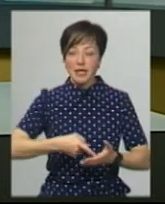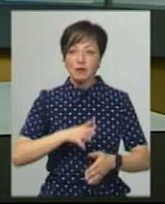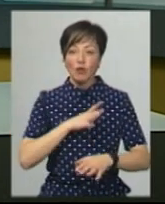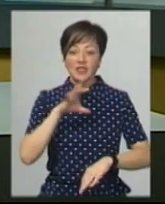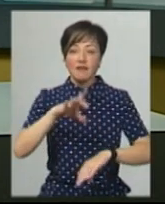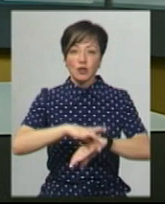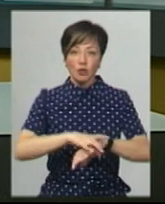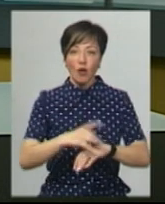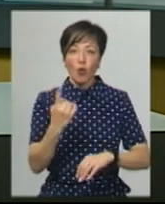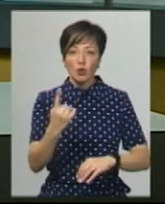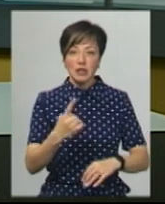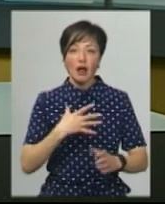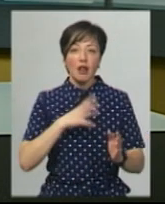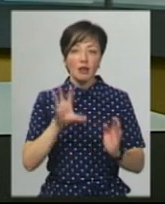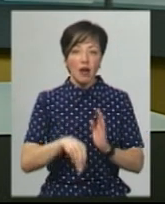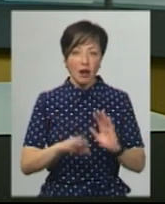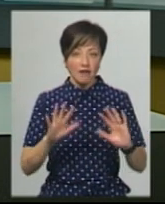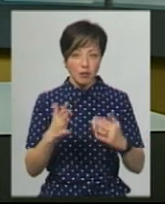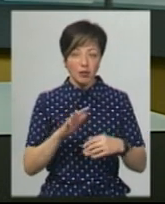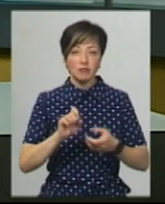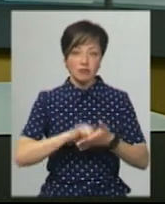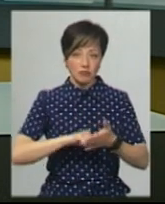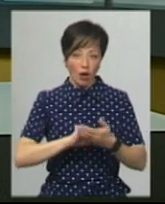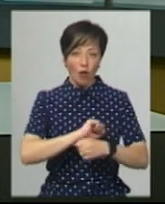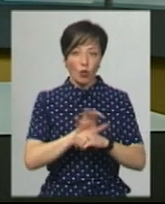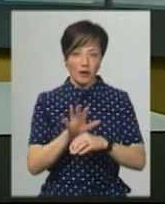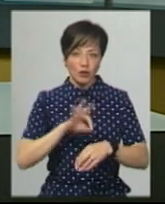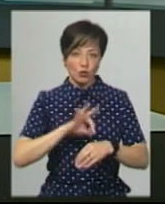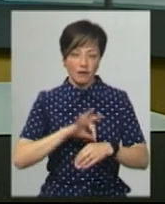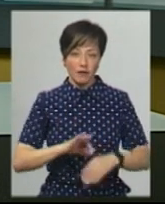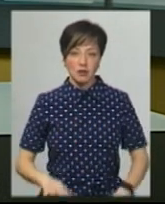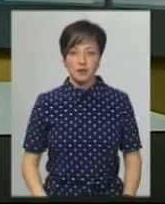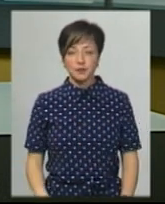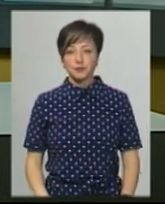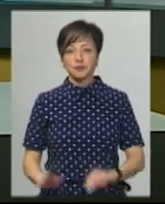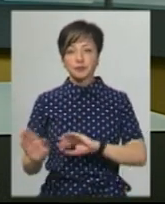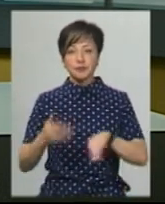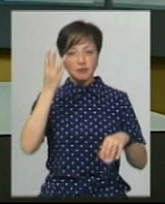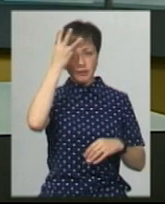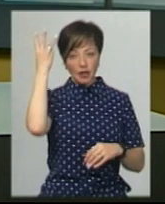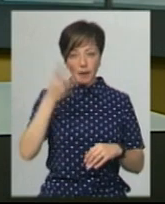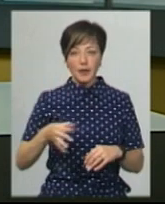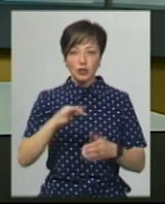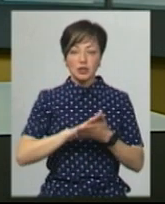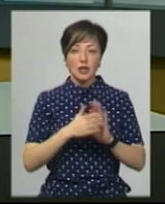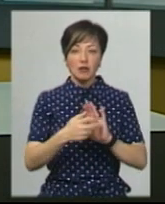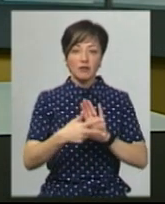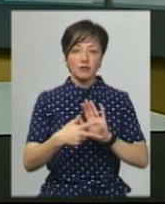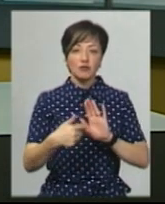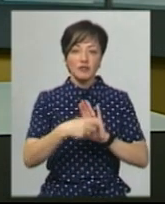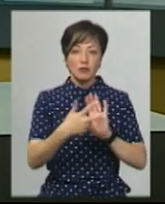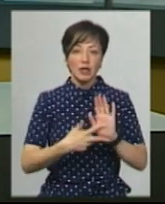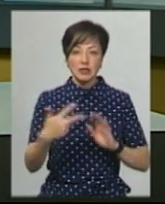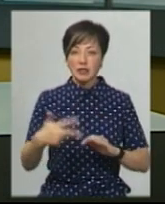був зафіксований один летальний випадок від коронавірусної інфекції. На Хмельниччині станом на 18.30 не